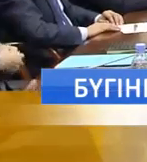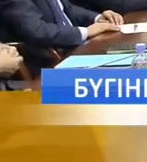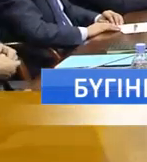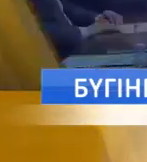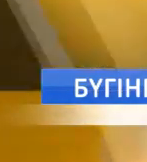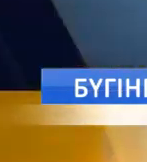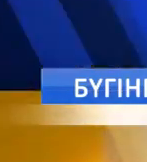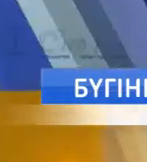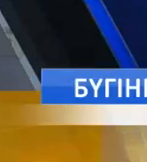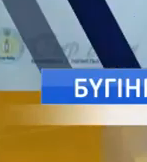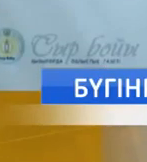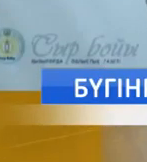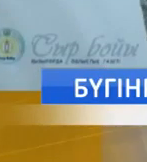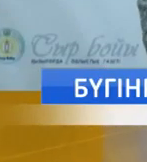көрсетілді.